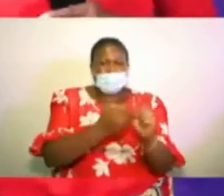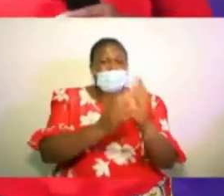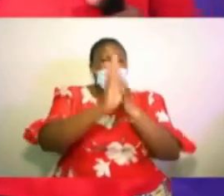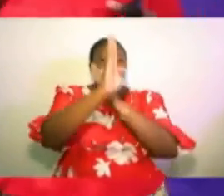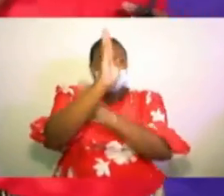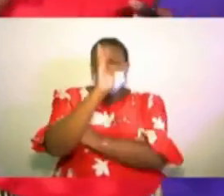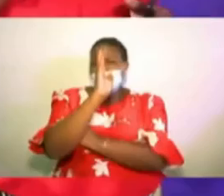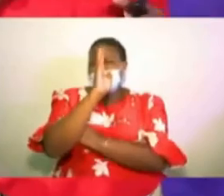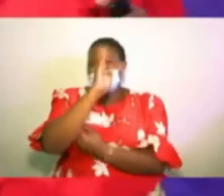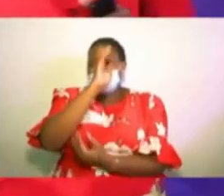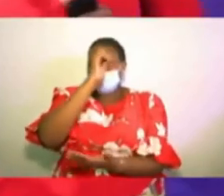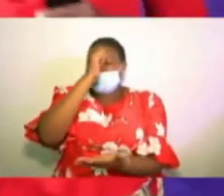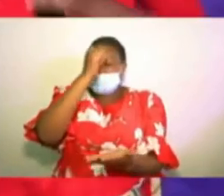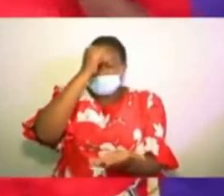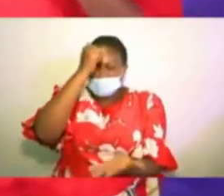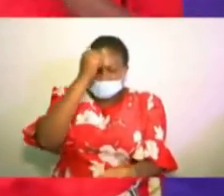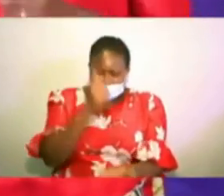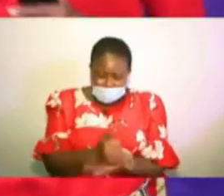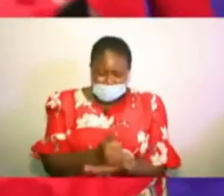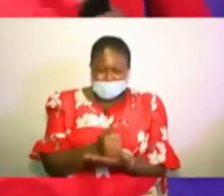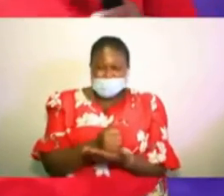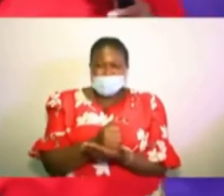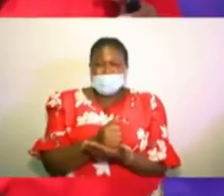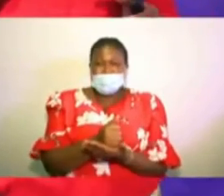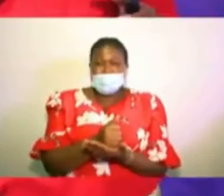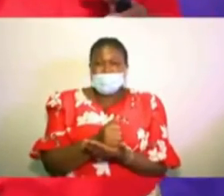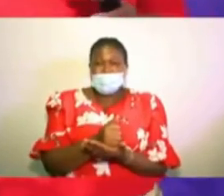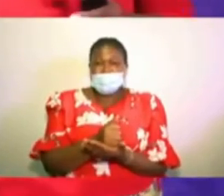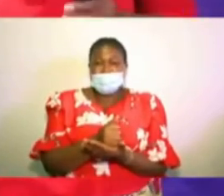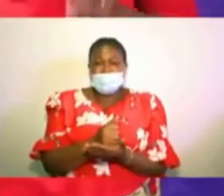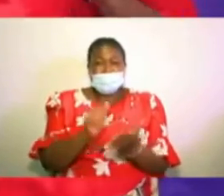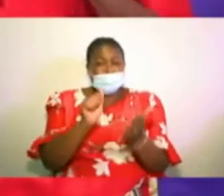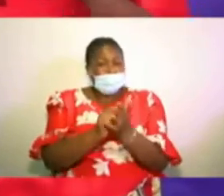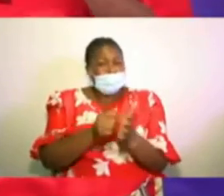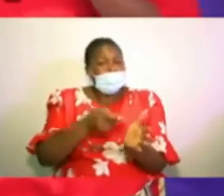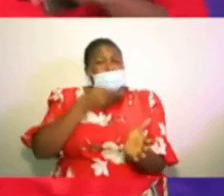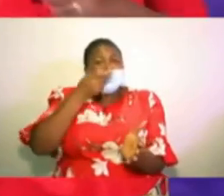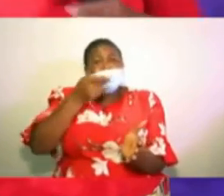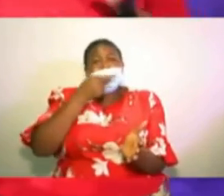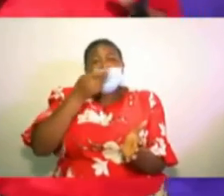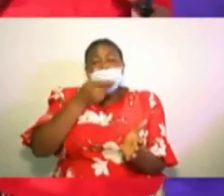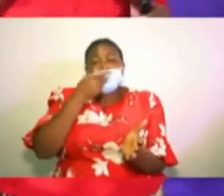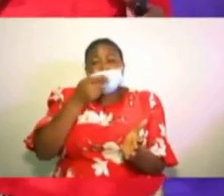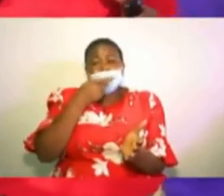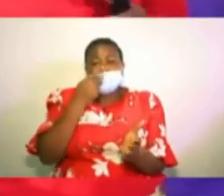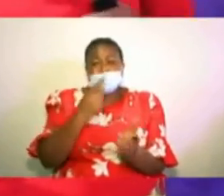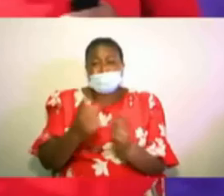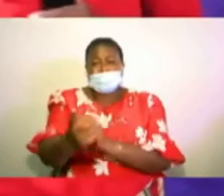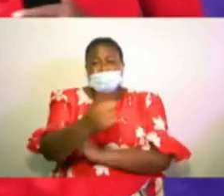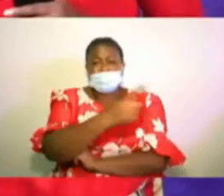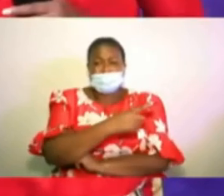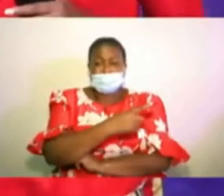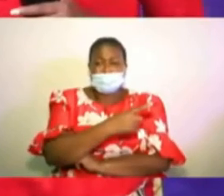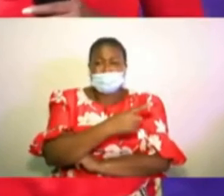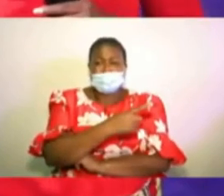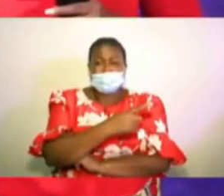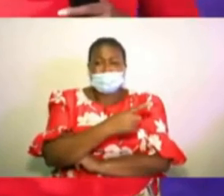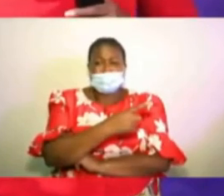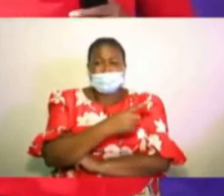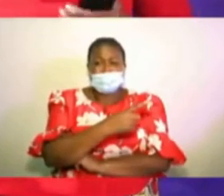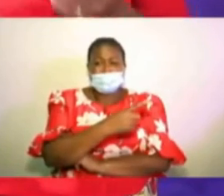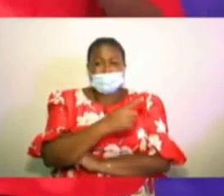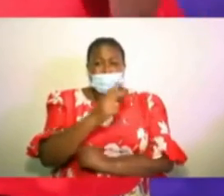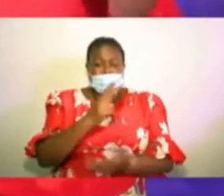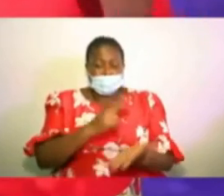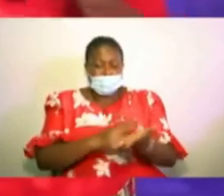Hallelujah. Amen. I said hallelujah. Amen. And so on the day of Pentecost, et donc le jour de la Pentecôte, the Spirit